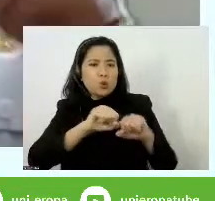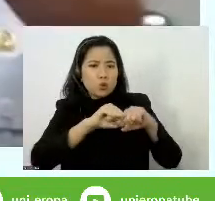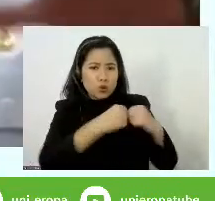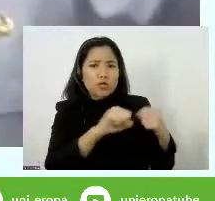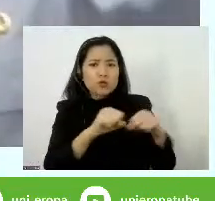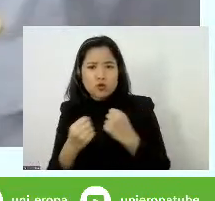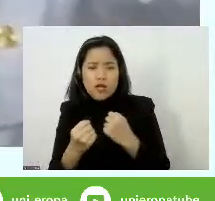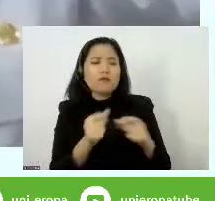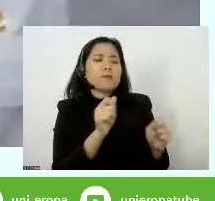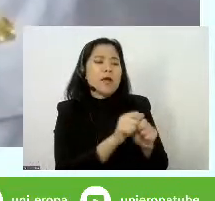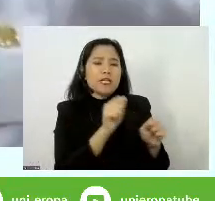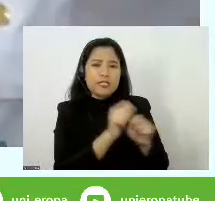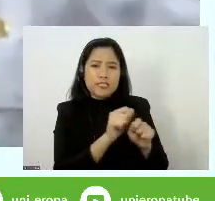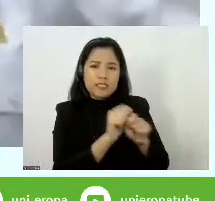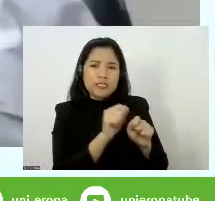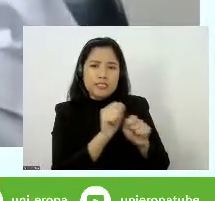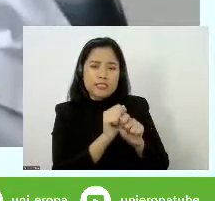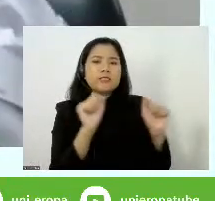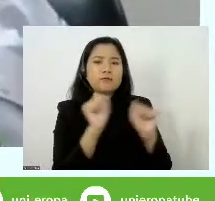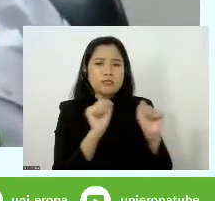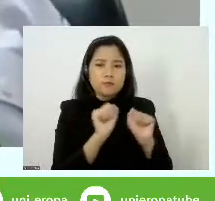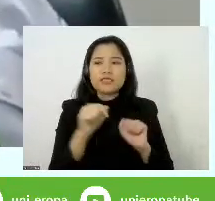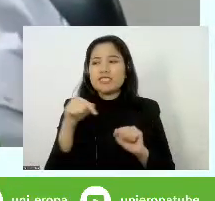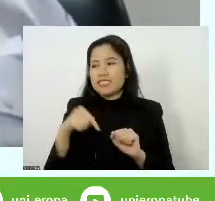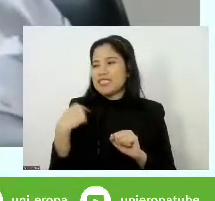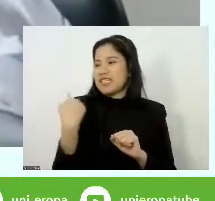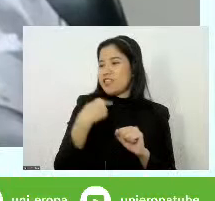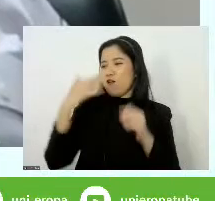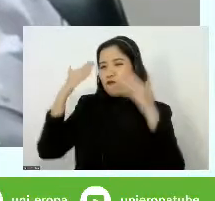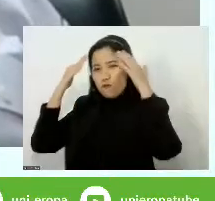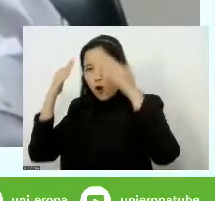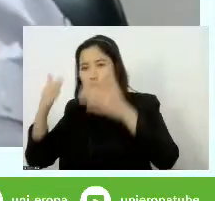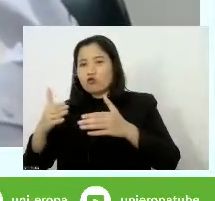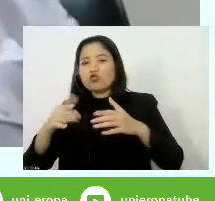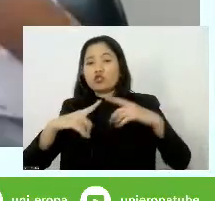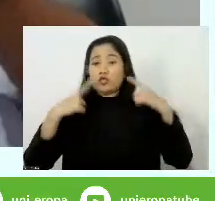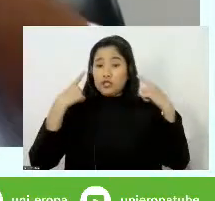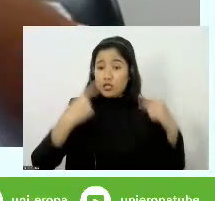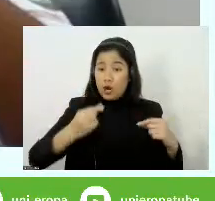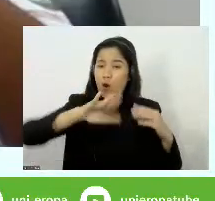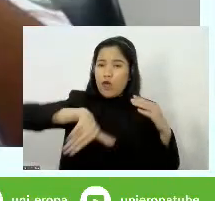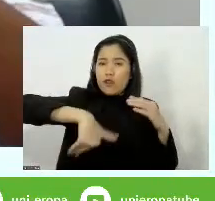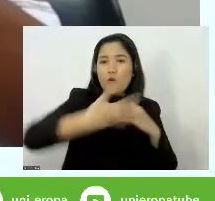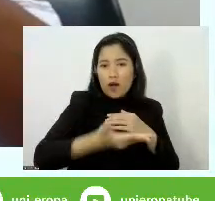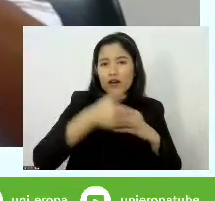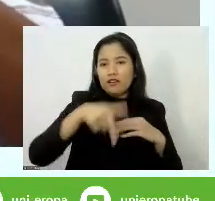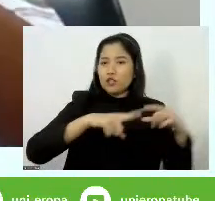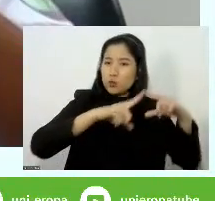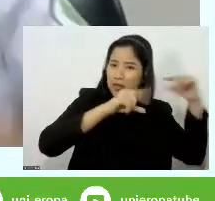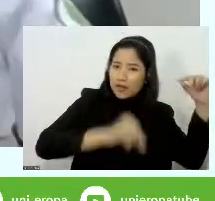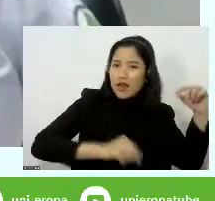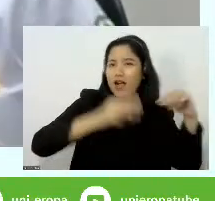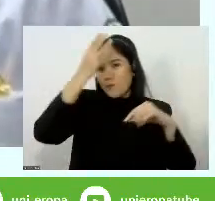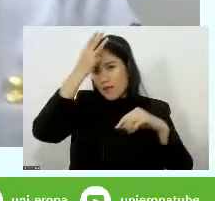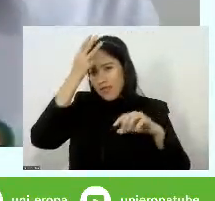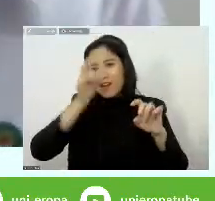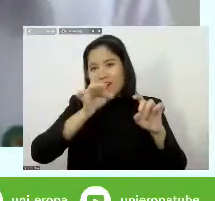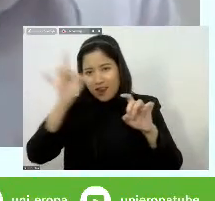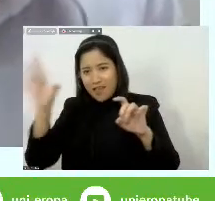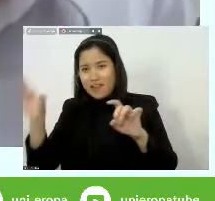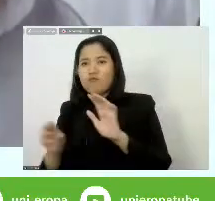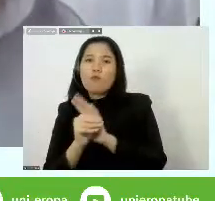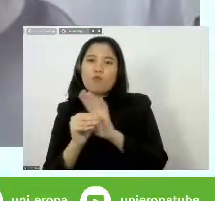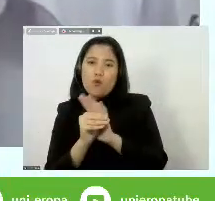Nah sehingga kita lebih fokus ke luar Jawa itu baik-baik baik terima kasih